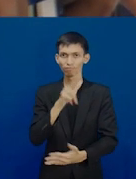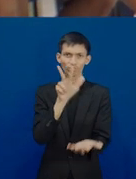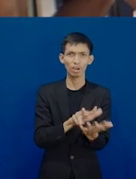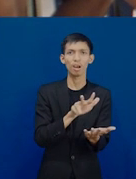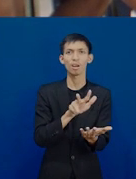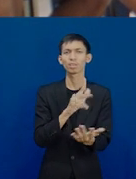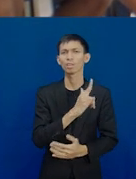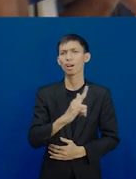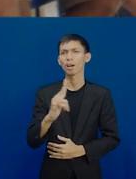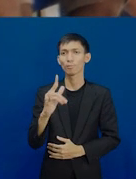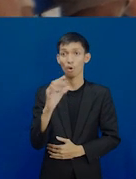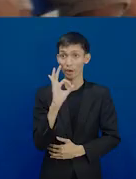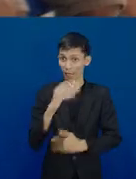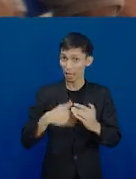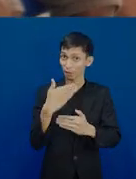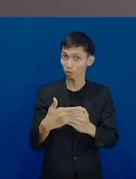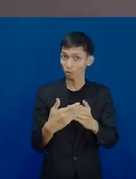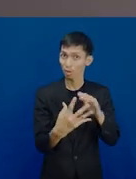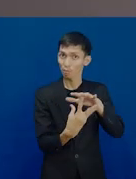perlindungan hak bagi penyandang disabilitas.